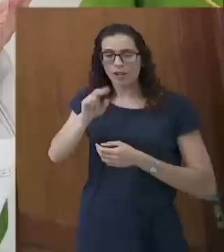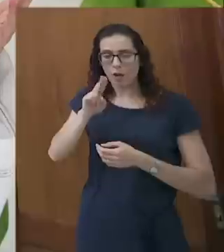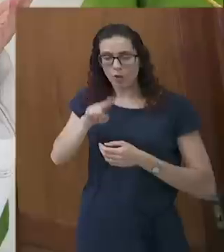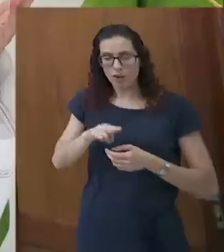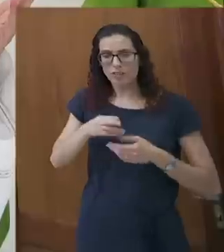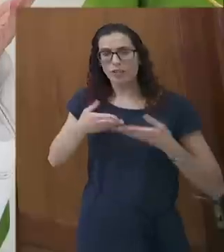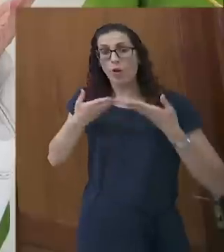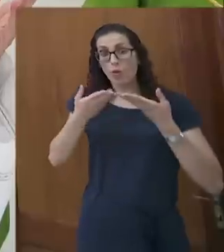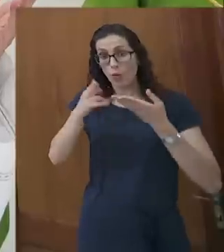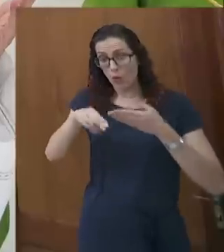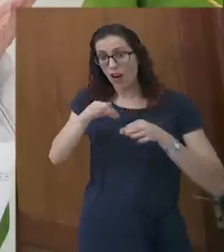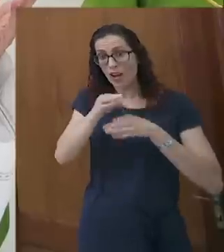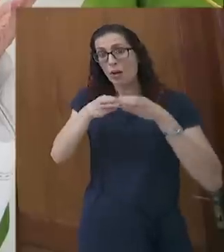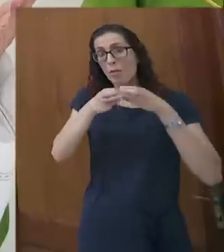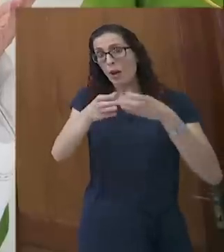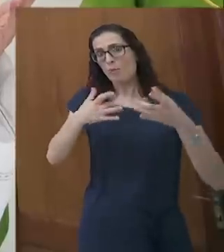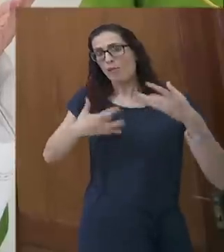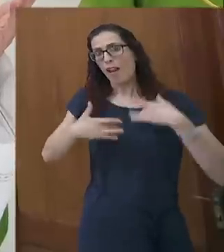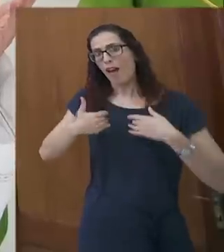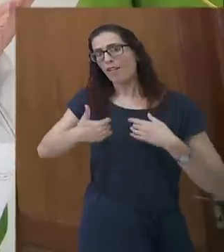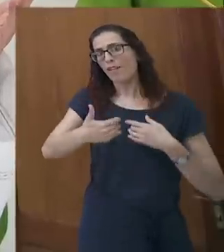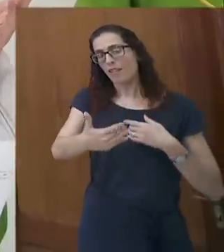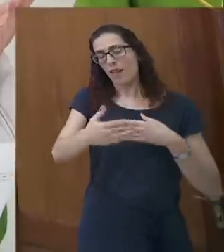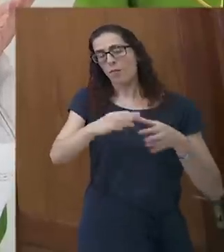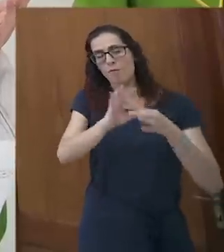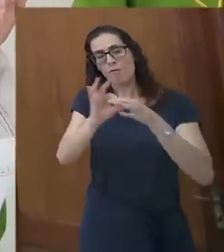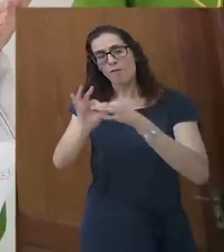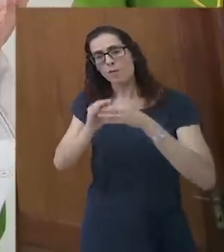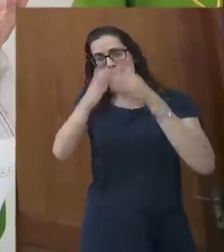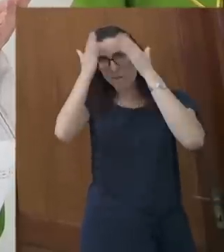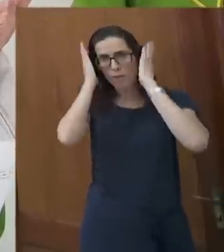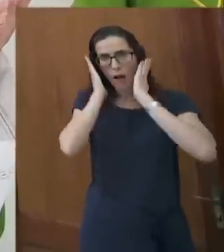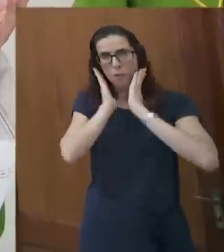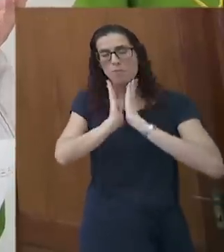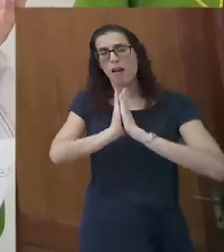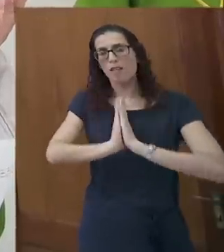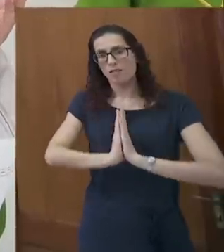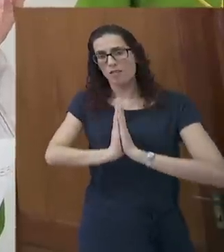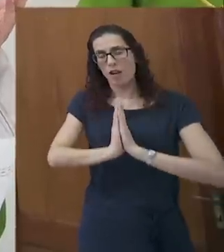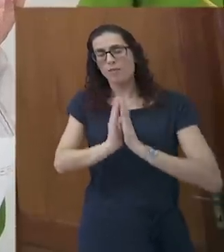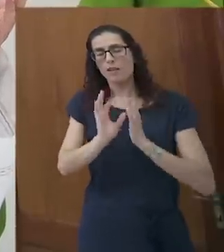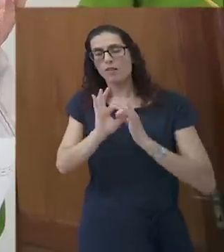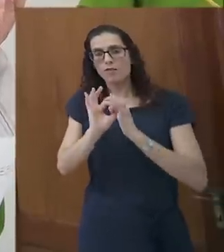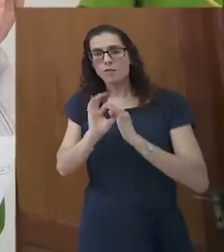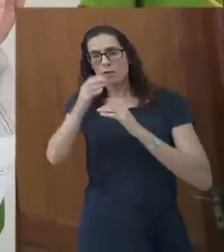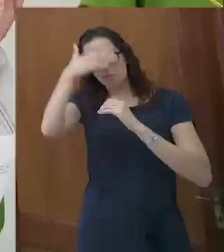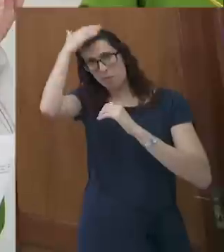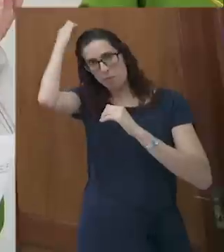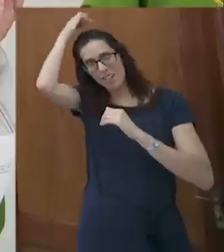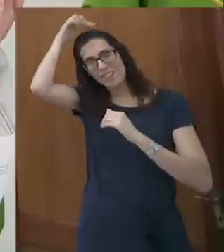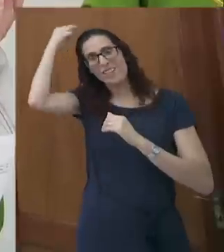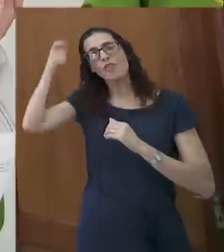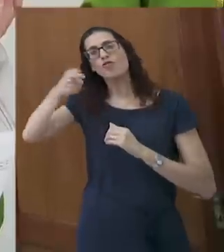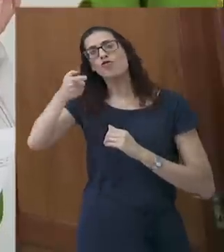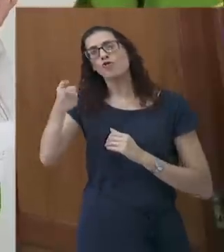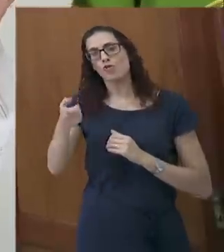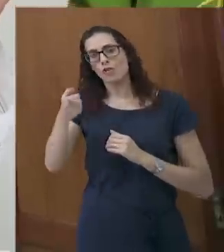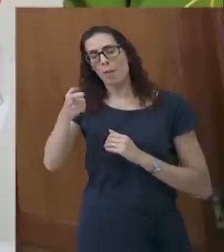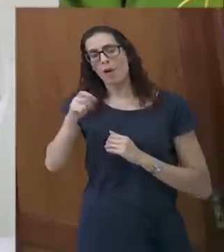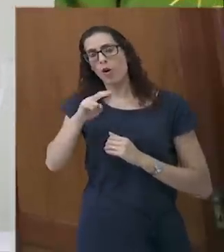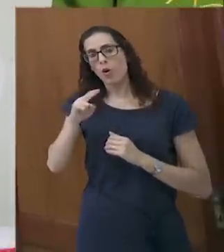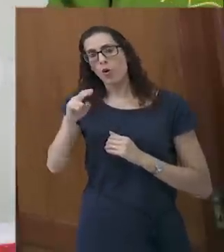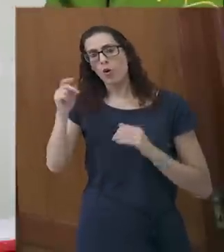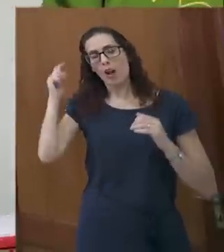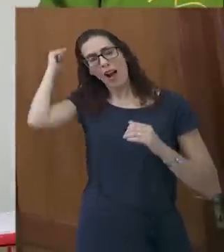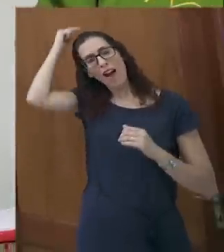il-wirt tal-ħajja ta' dejjem, flimkien mal-Virġim Qazza u Malla Marija, ma' San Giuseppe, mal-Apostol qaddisin